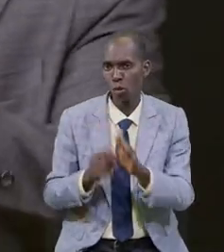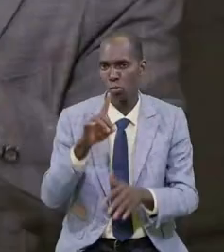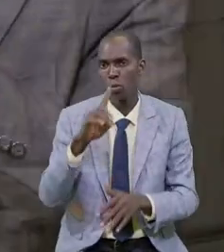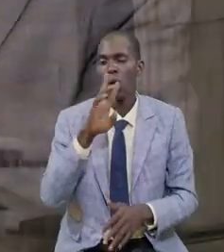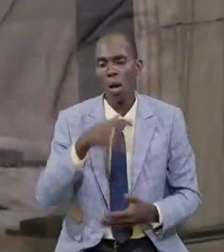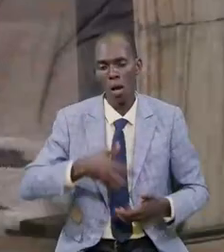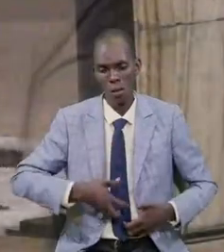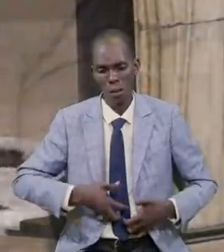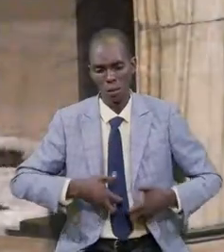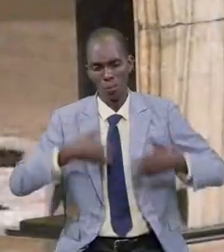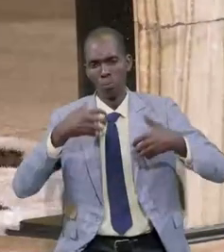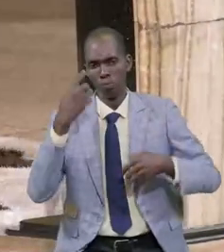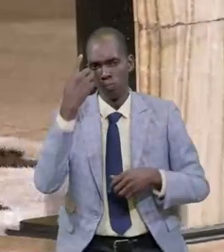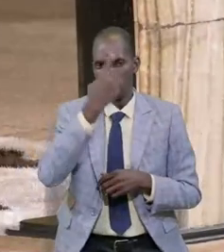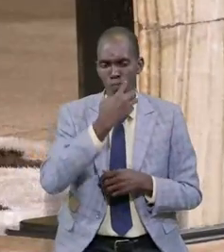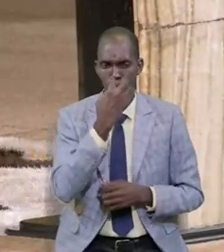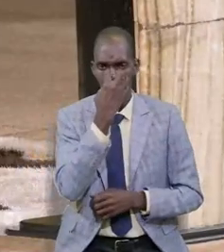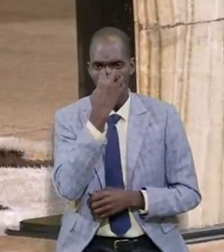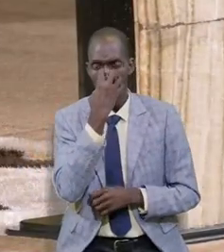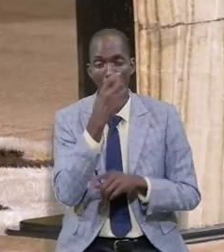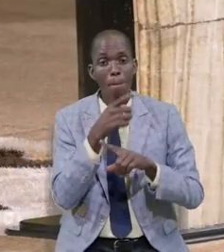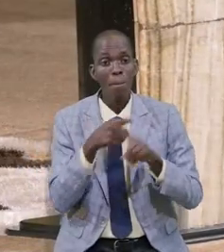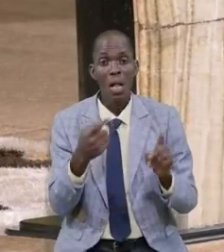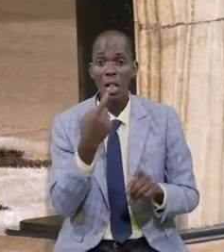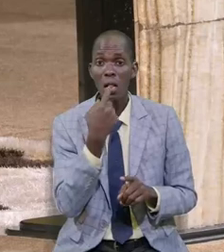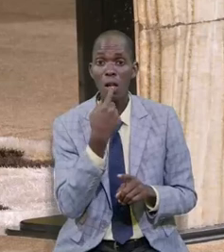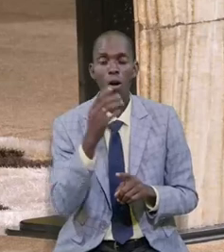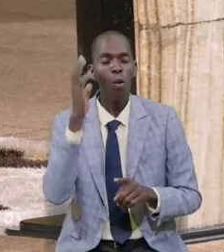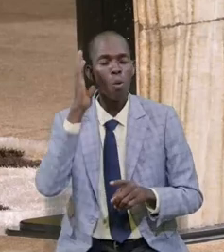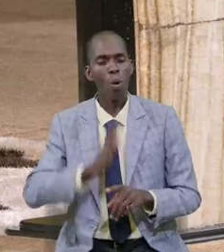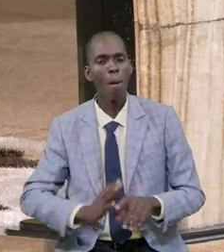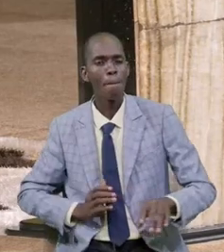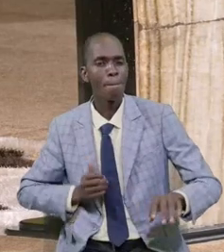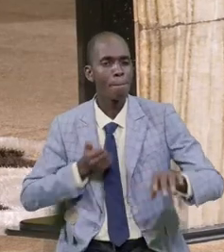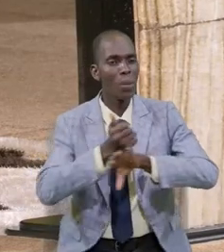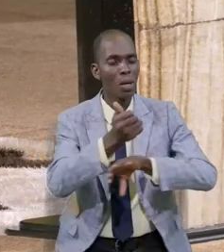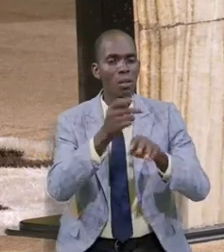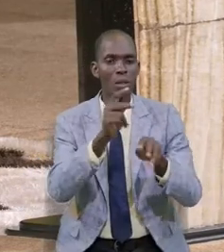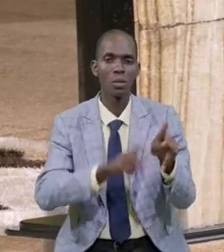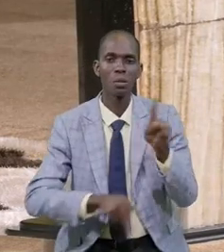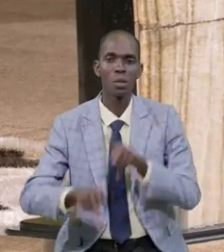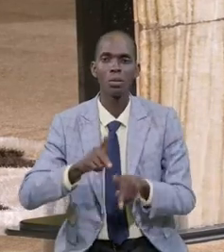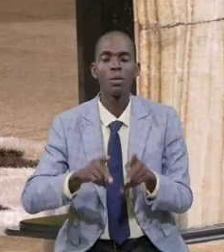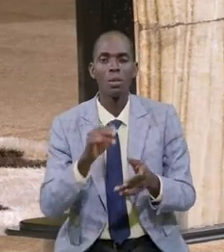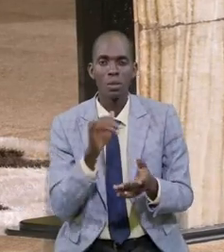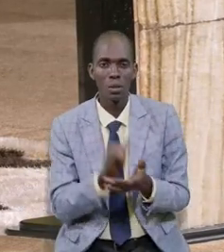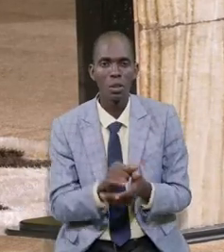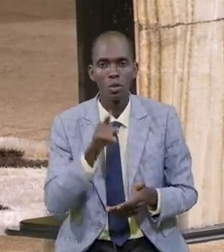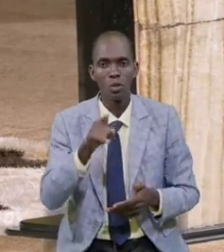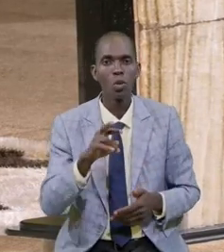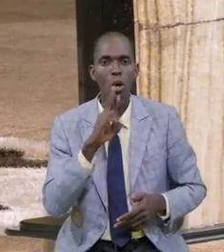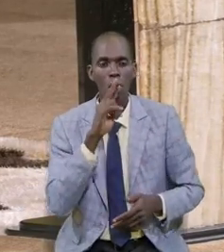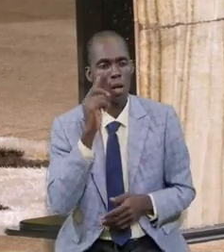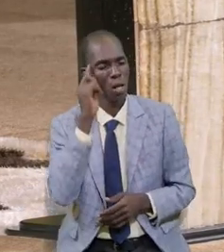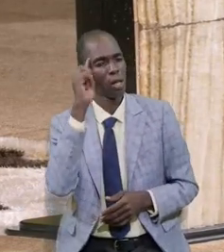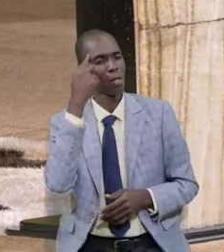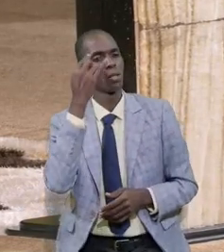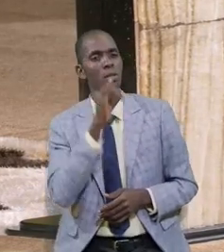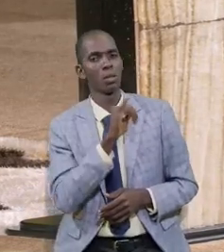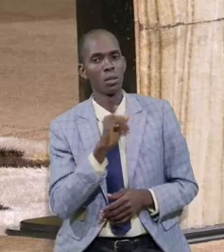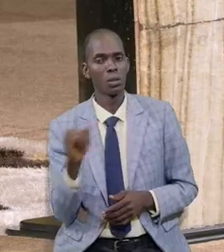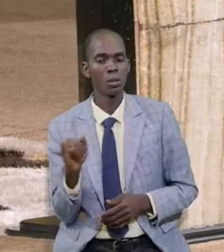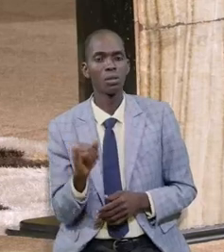peut montrer la colère, mais c'est la langue qui va commencer à insulter les gens. Les gens que tu vois que